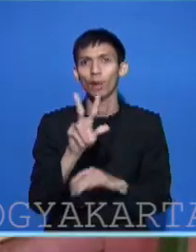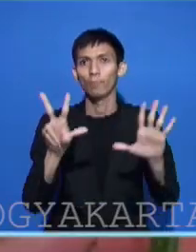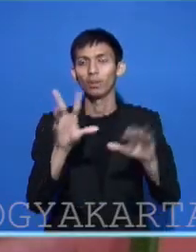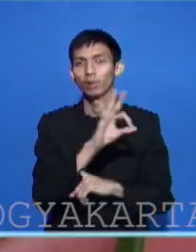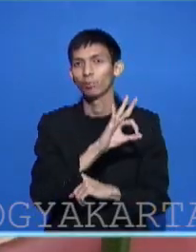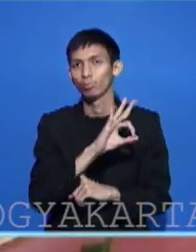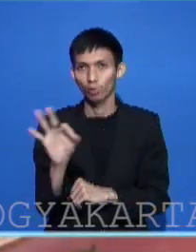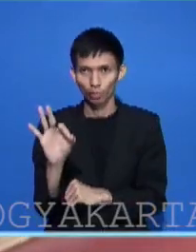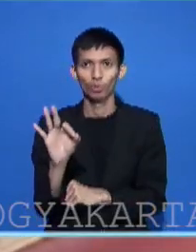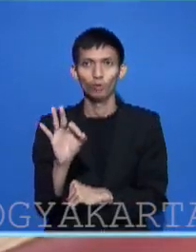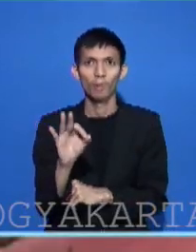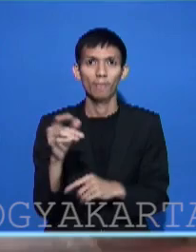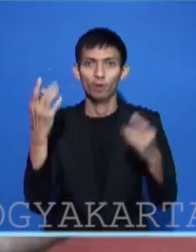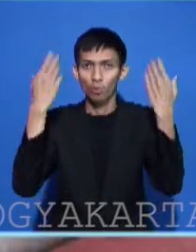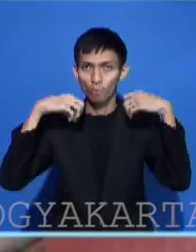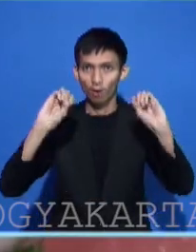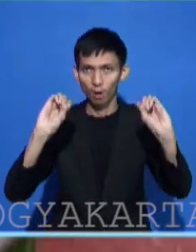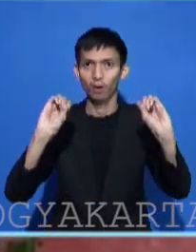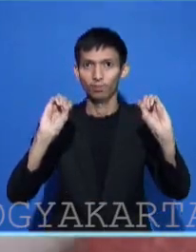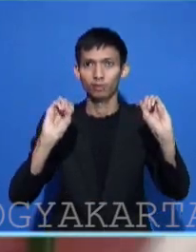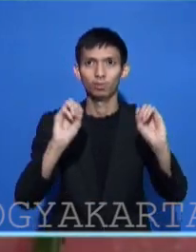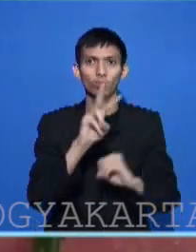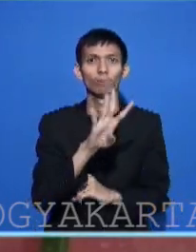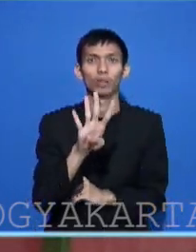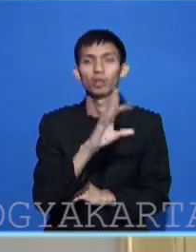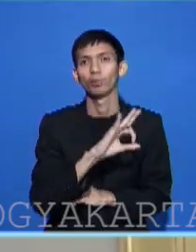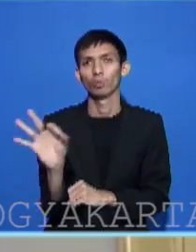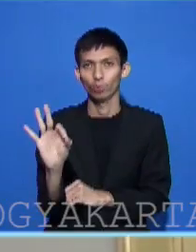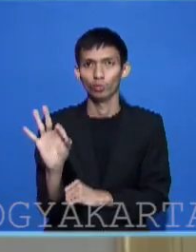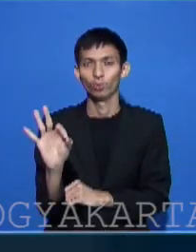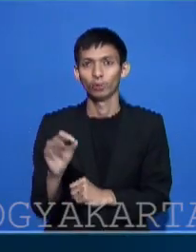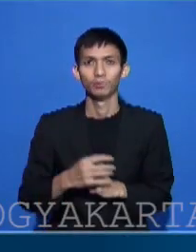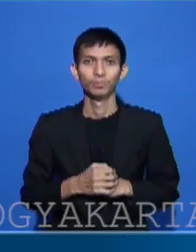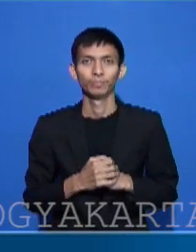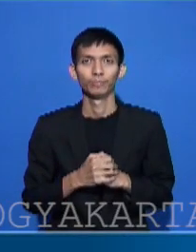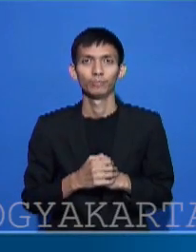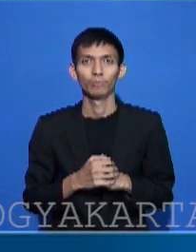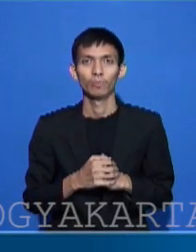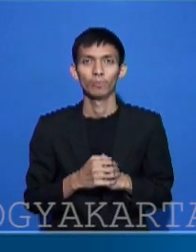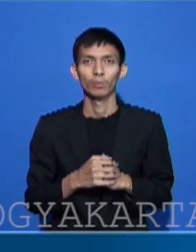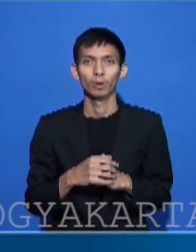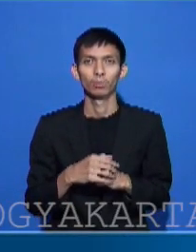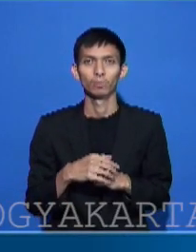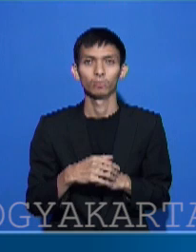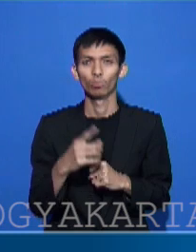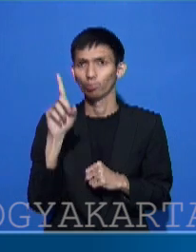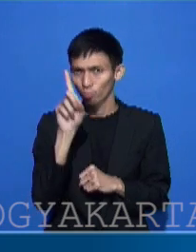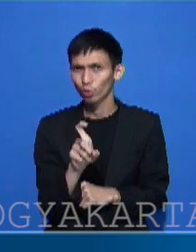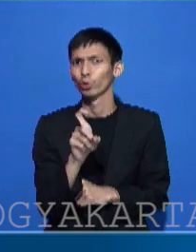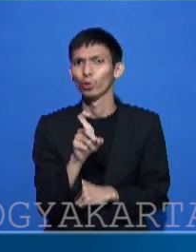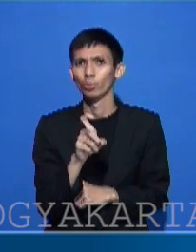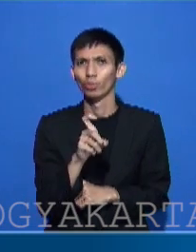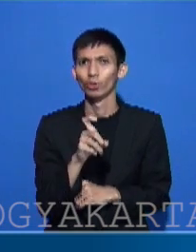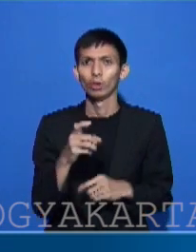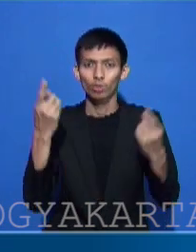ekor, dan domba 24.800 ekor. Ini insya Allah untuk kebutuhan itu nanti khusus yang domba kekurangannya